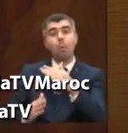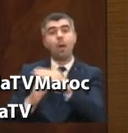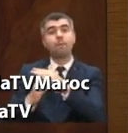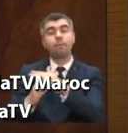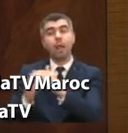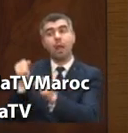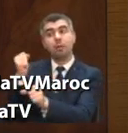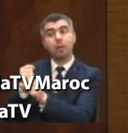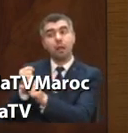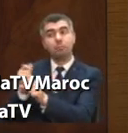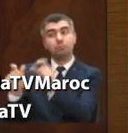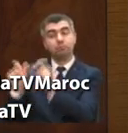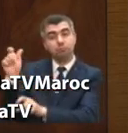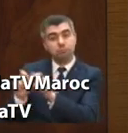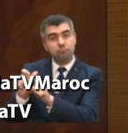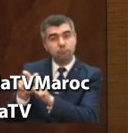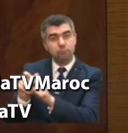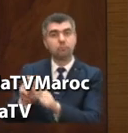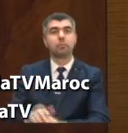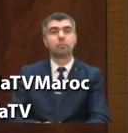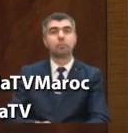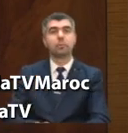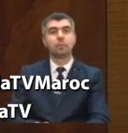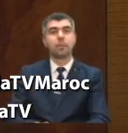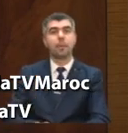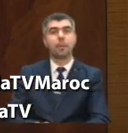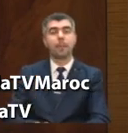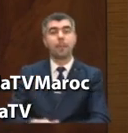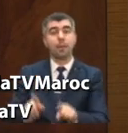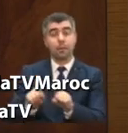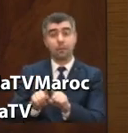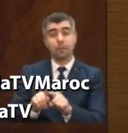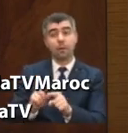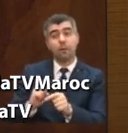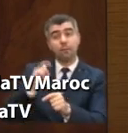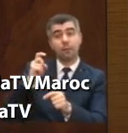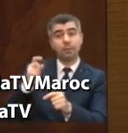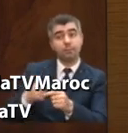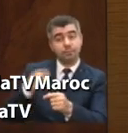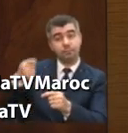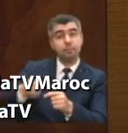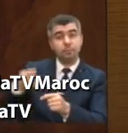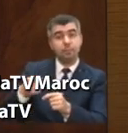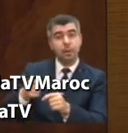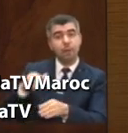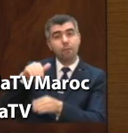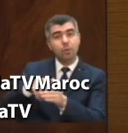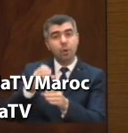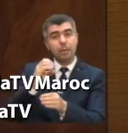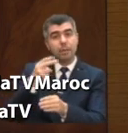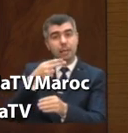الأجراء وخلى مجموعة أخرى تشتغل، فإذا لم يكن لديه القدرة على أداء اشتراكات الضمان الاجتماعي، فالقانون أعطى